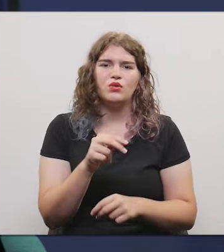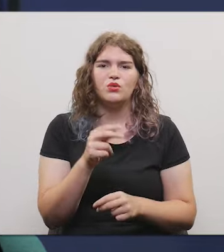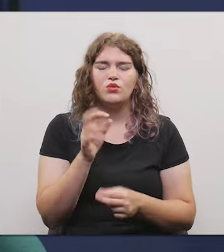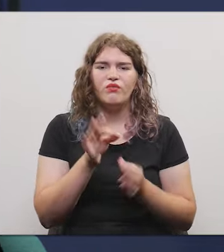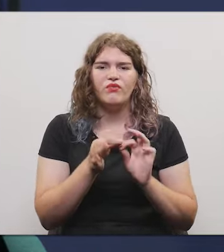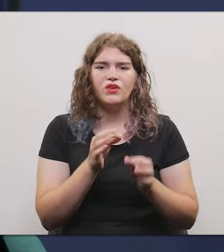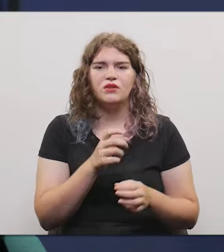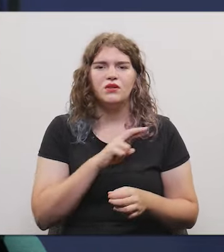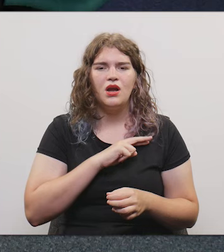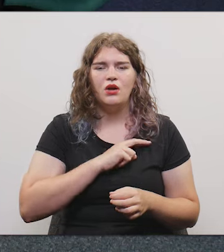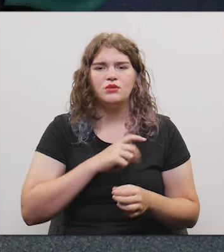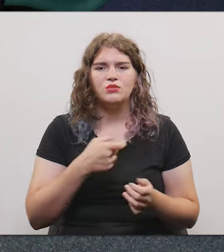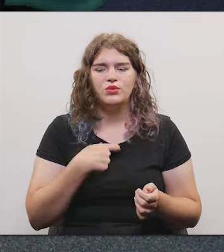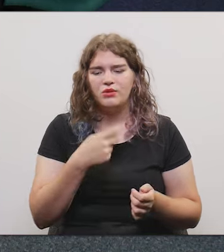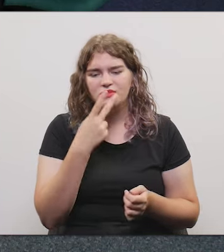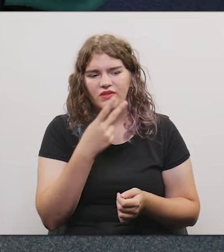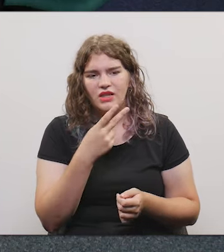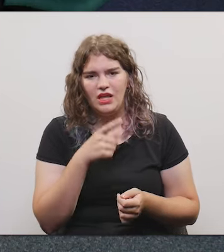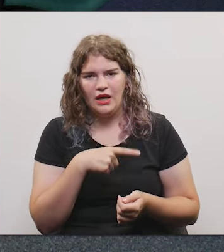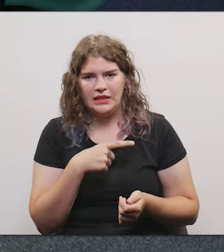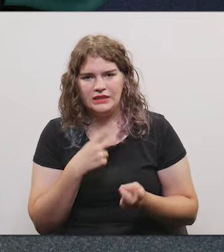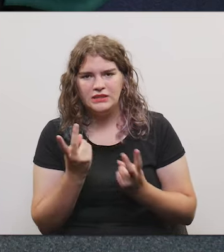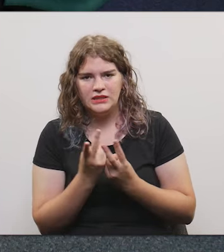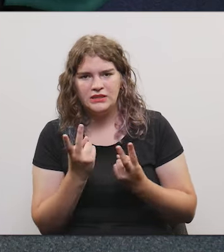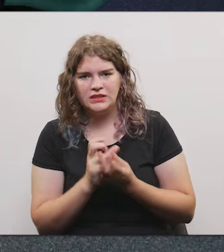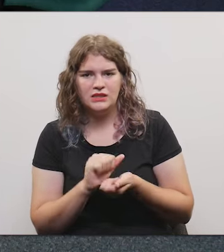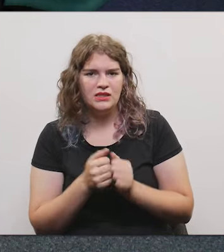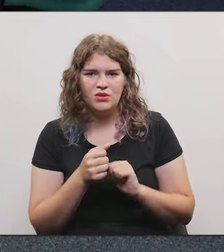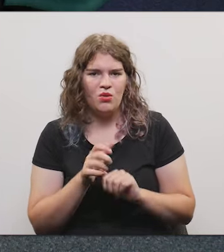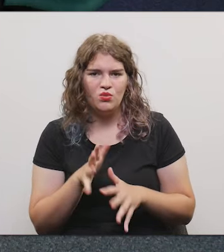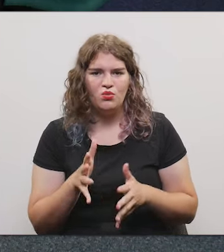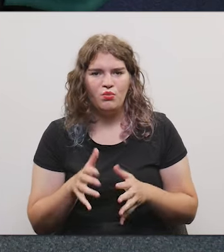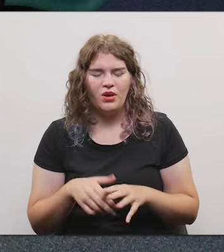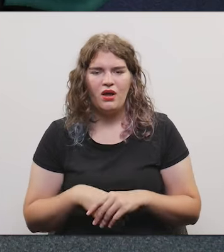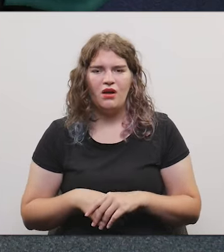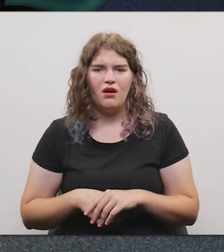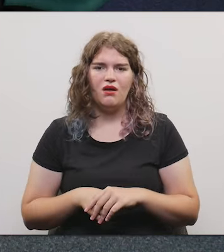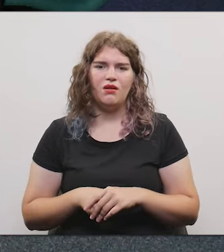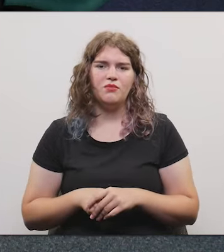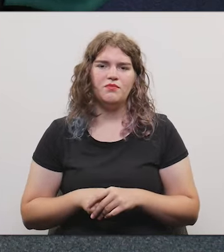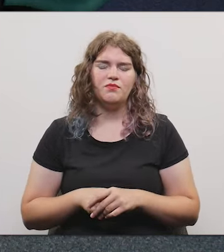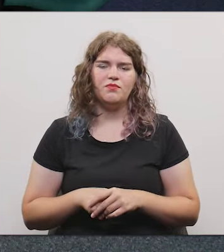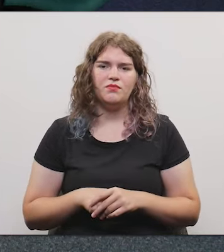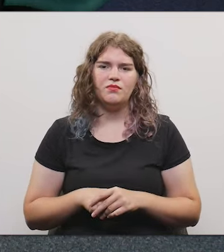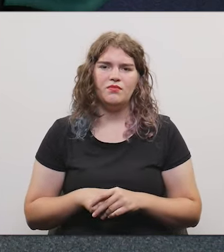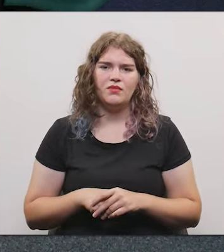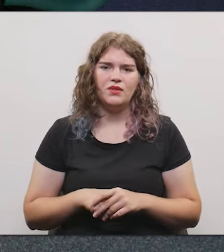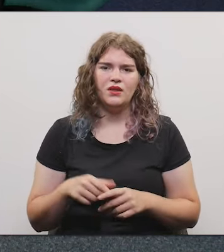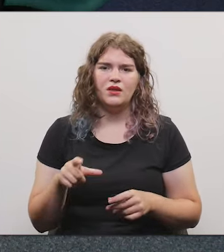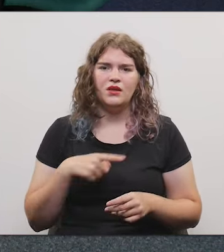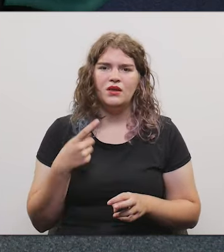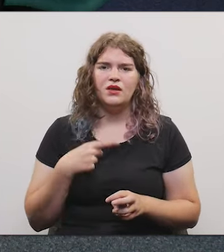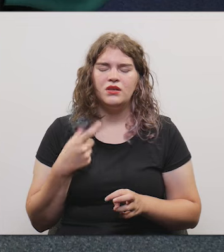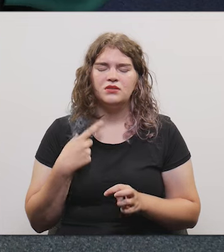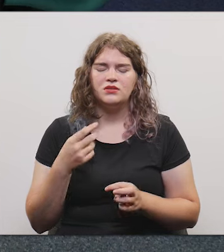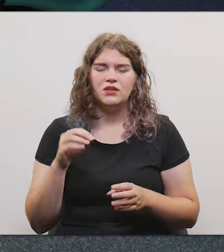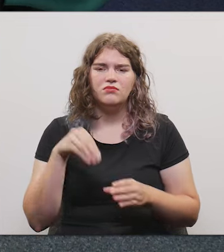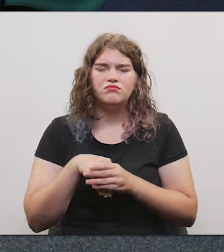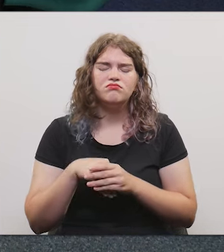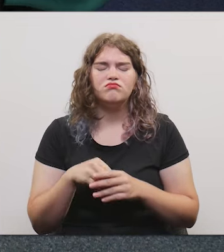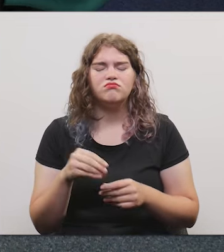locul cuvântului dragostea și atunci am putea să vedem cam pe unde suntem noi, cam cum ne putem evalua. Mi se